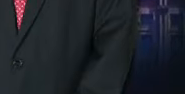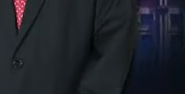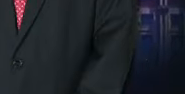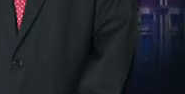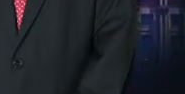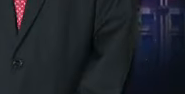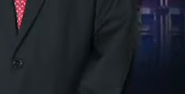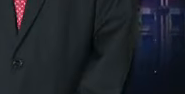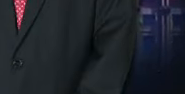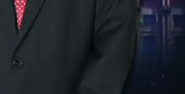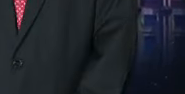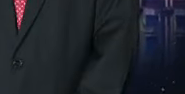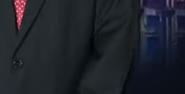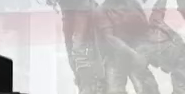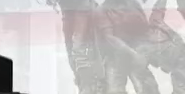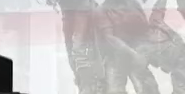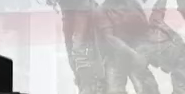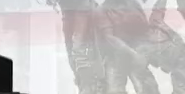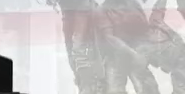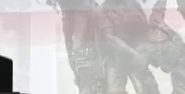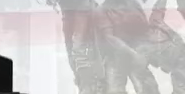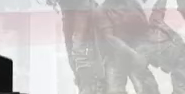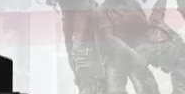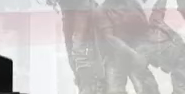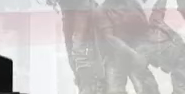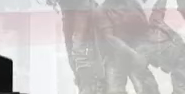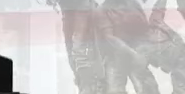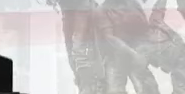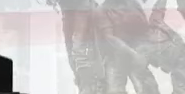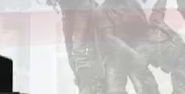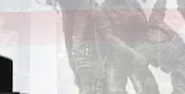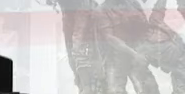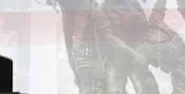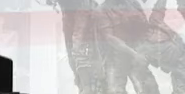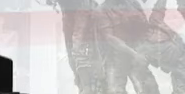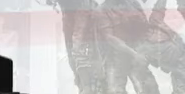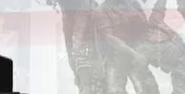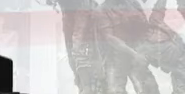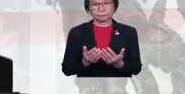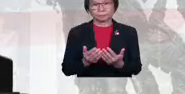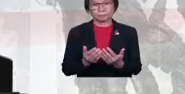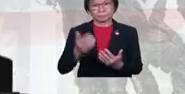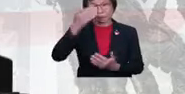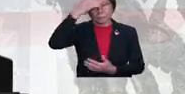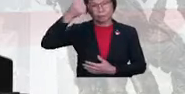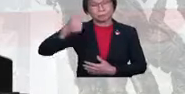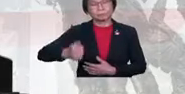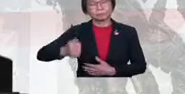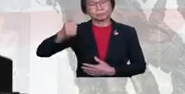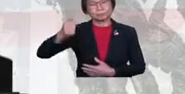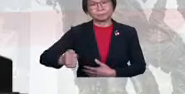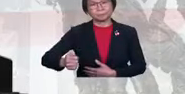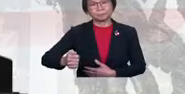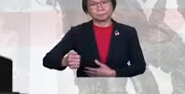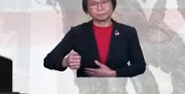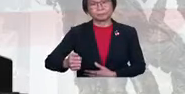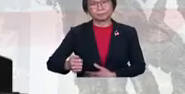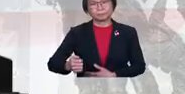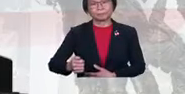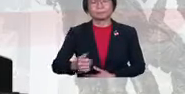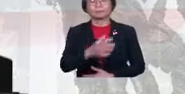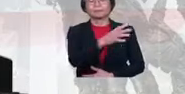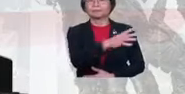I will arrohmanirrohim Assalamualaikum warahmatullahi